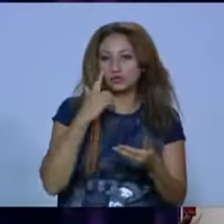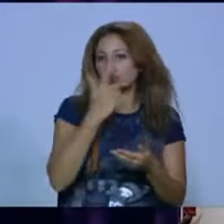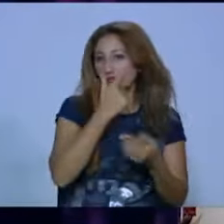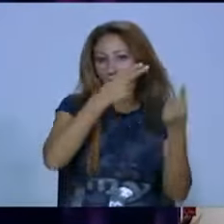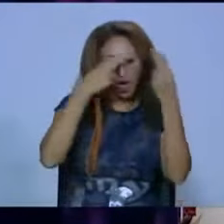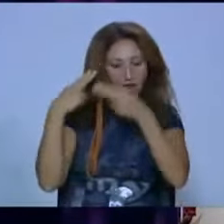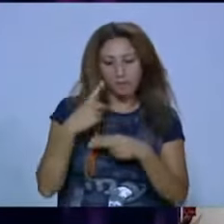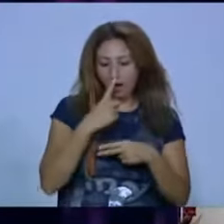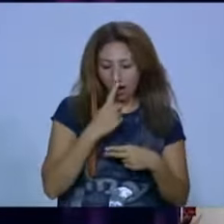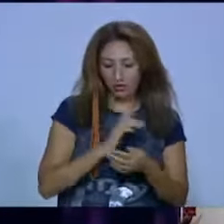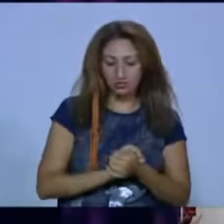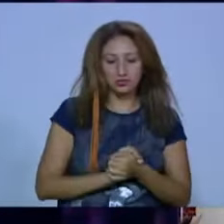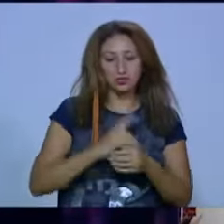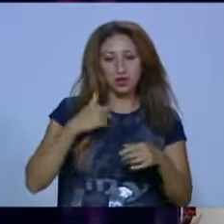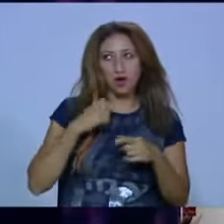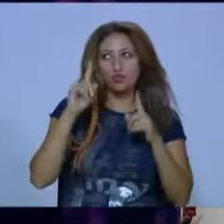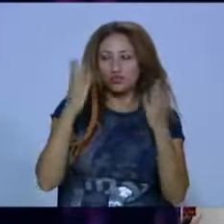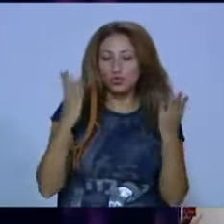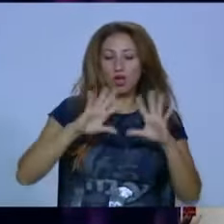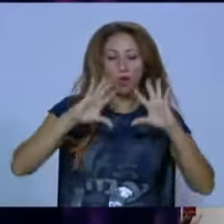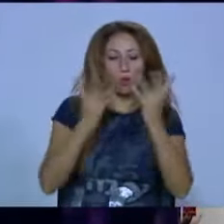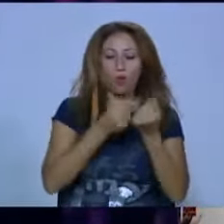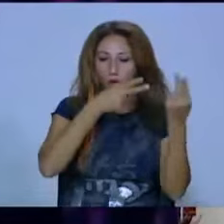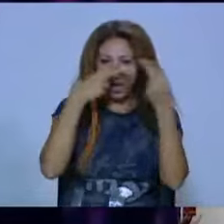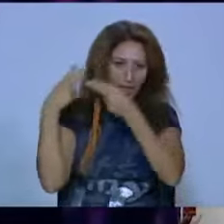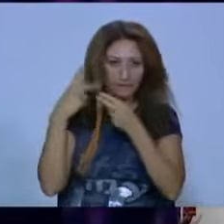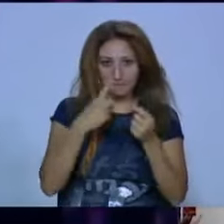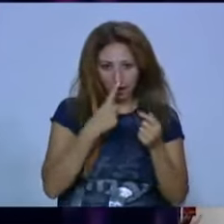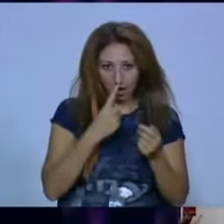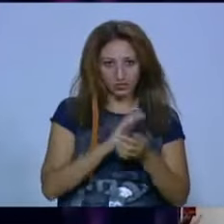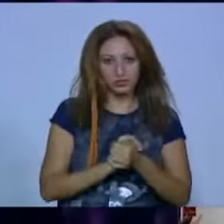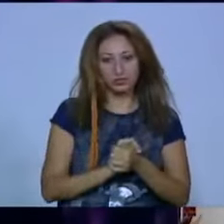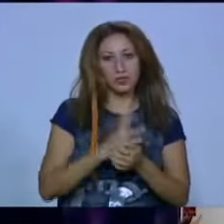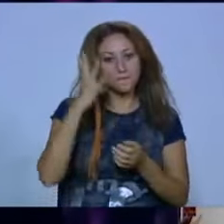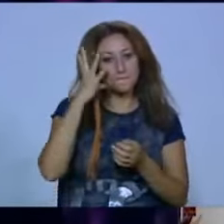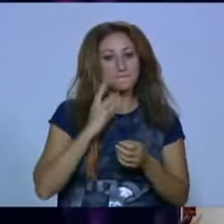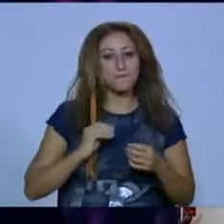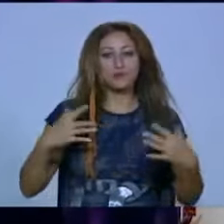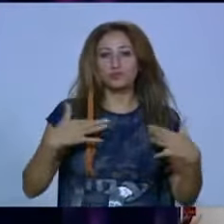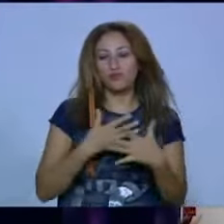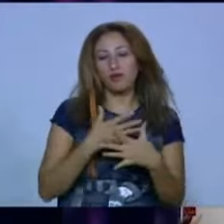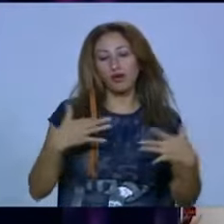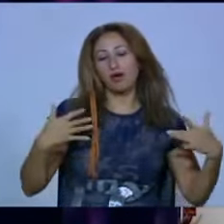وربنا دايما يجعلنا نحقق كل أحلامكم وأمنياتكم، وندخل البهجة والسرور